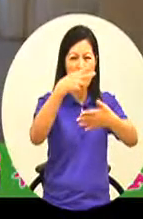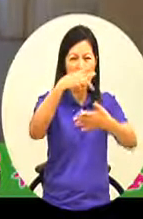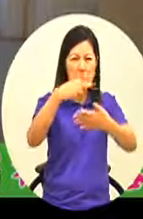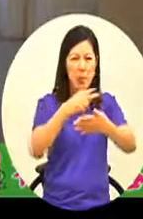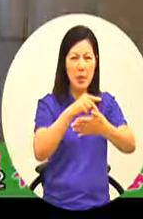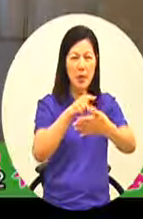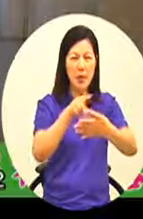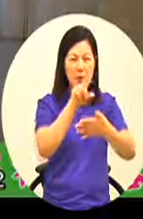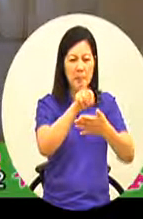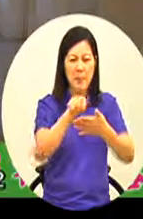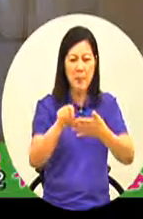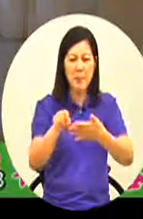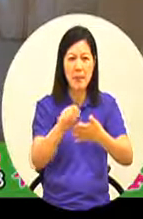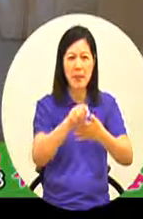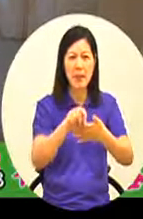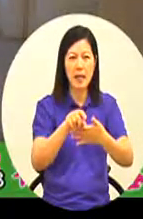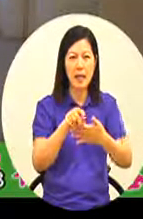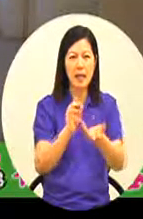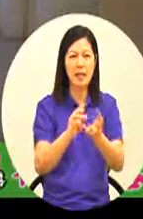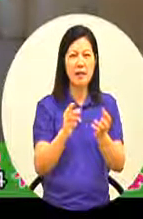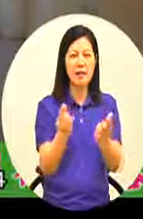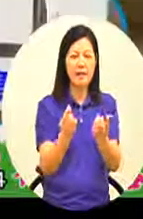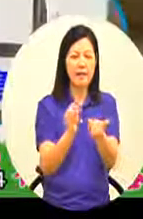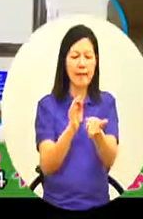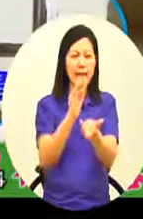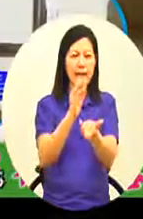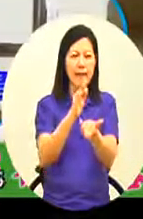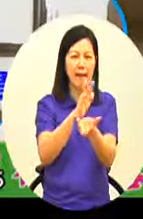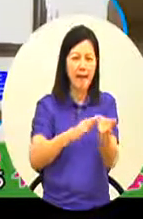的窗口，它的通路。